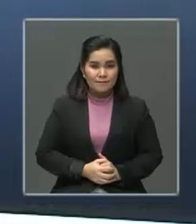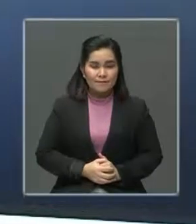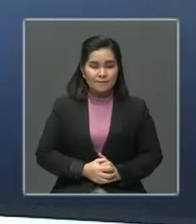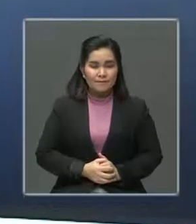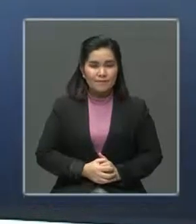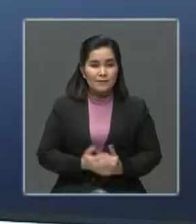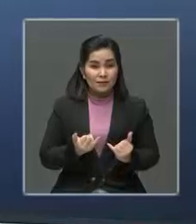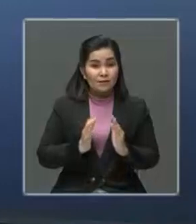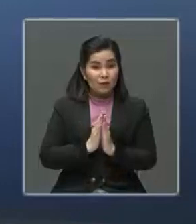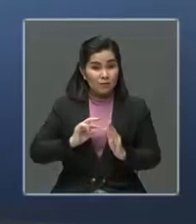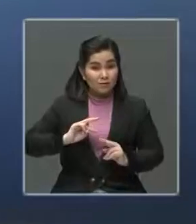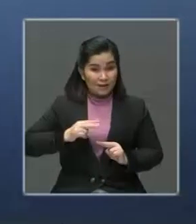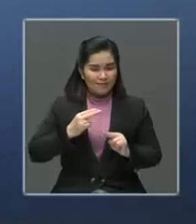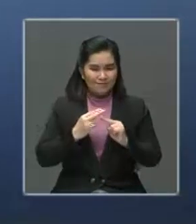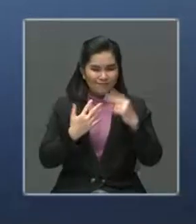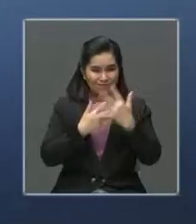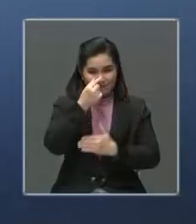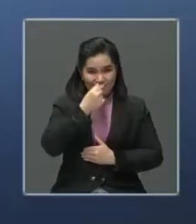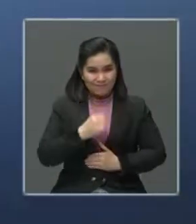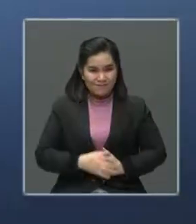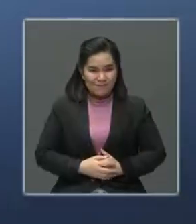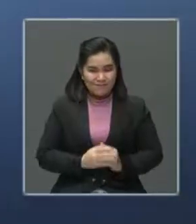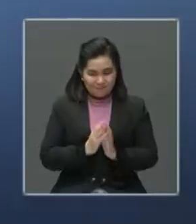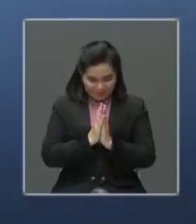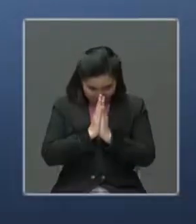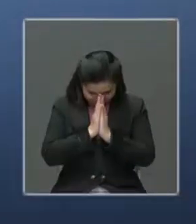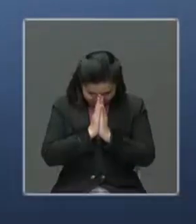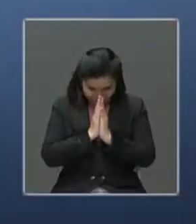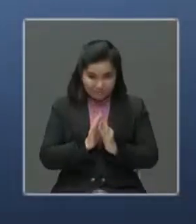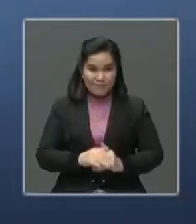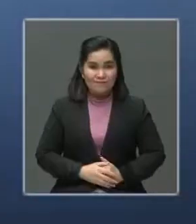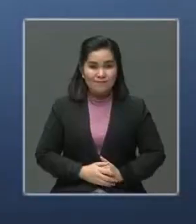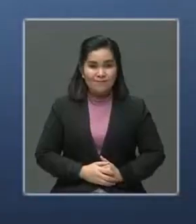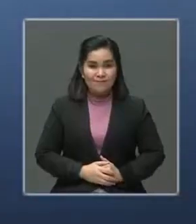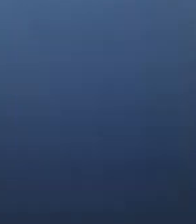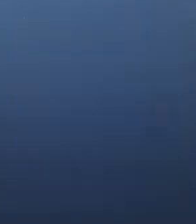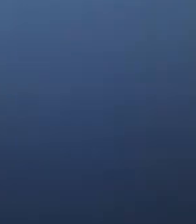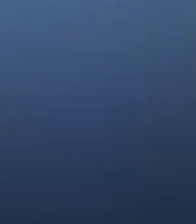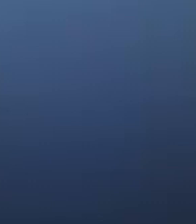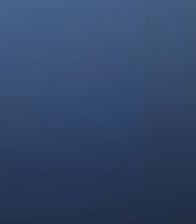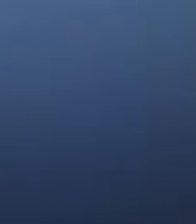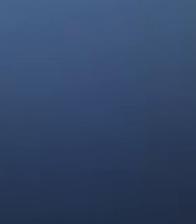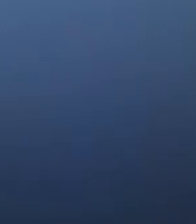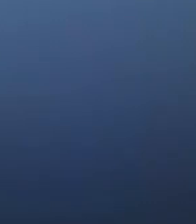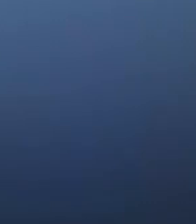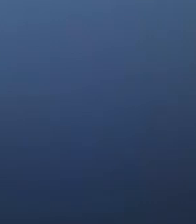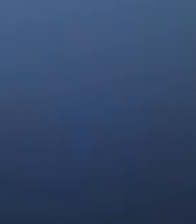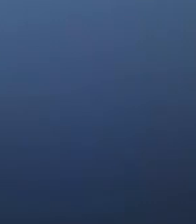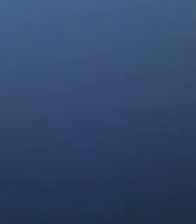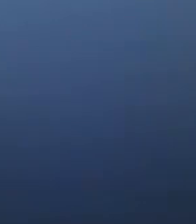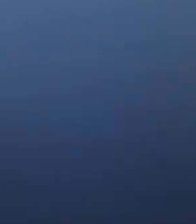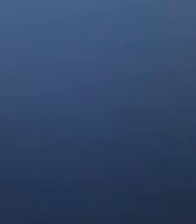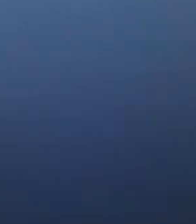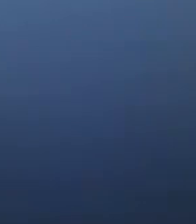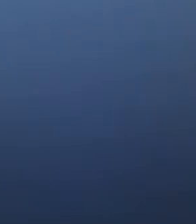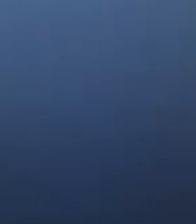ช่วงนี้นะคะขอบคุณอาจารย์ผู้แปลภาษามืออาจารย์นุชรินทร์รัญญวิทย์นะคะและในช่วงต่อไปนะคะเราจะพูดคุยสอบถามเพิ่มเติม